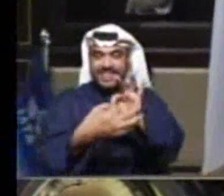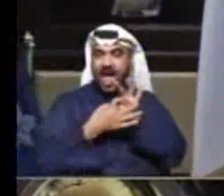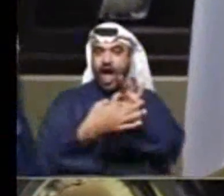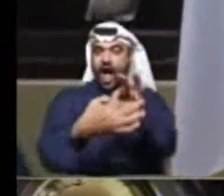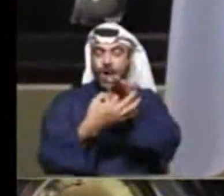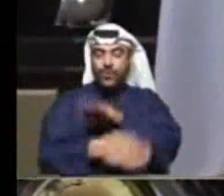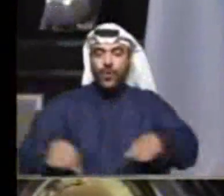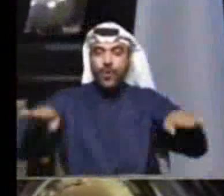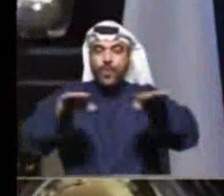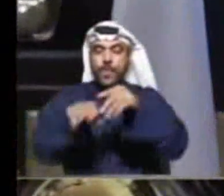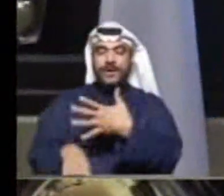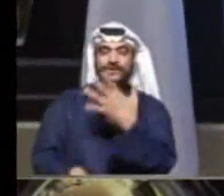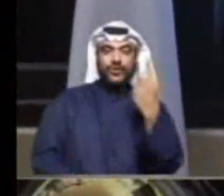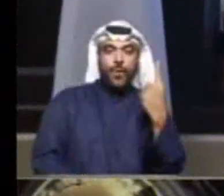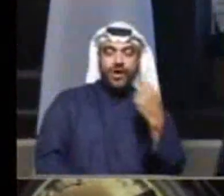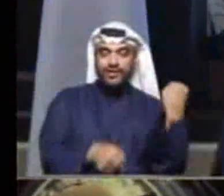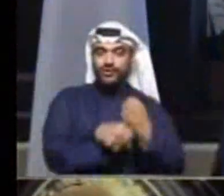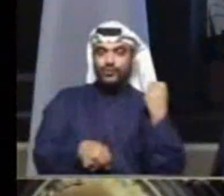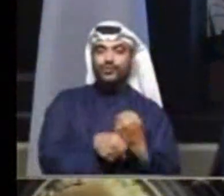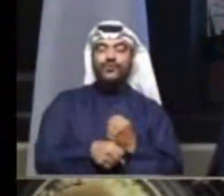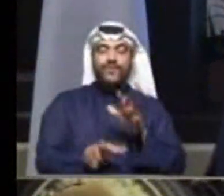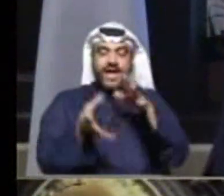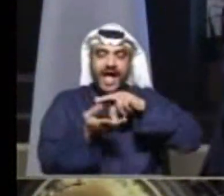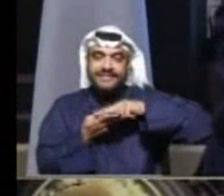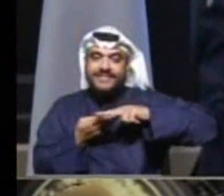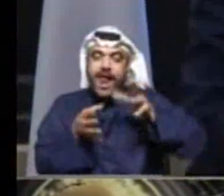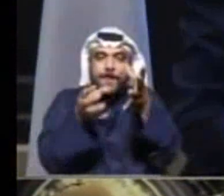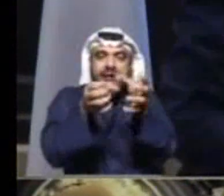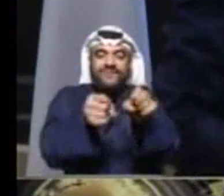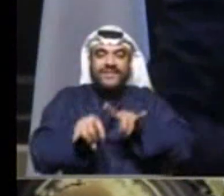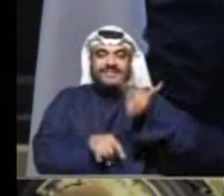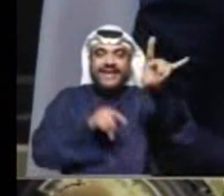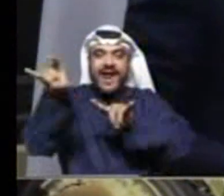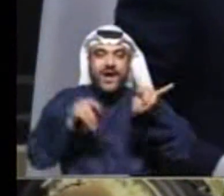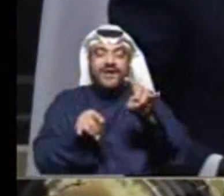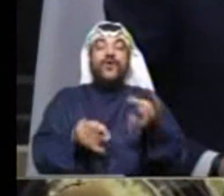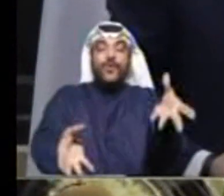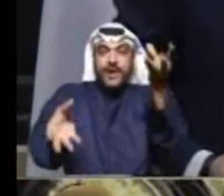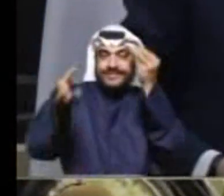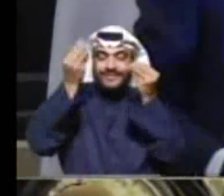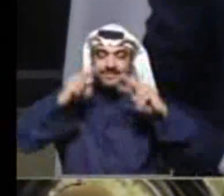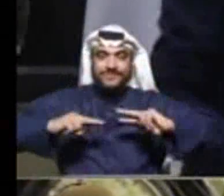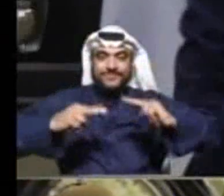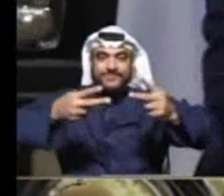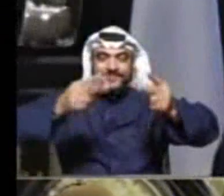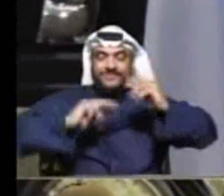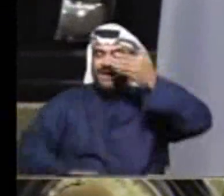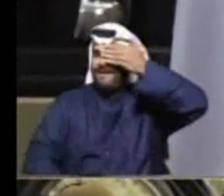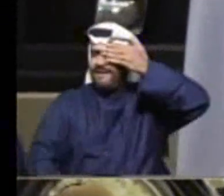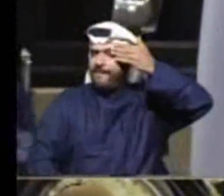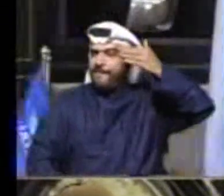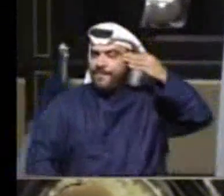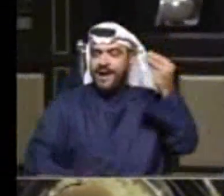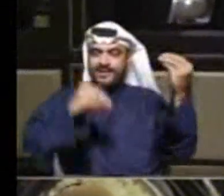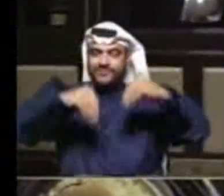الجهود من أجل تعزيز مستويات السلامة في مجال الطيران المدني وتبادل المعلومات والخبرات وأفضل الممارسات في